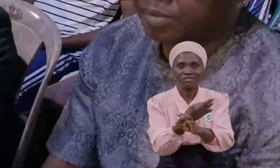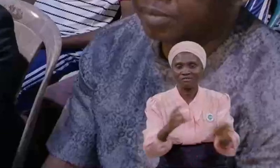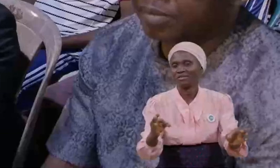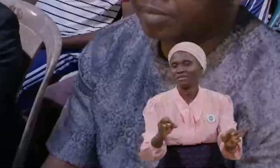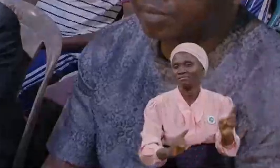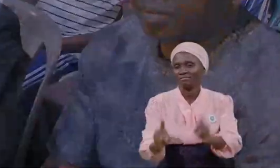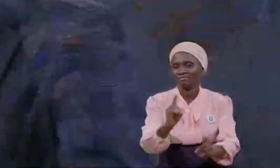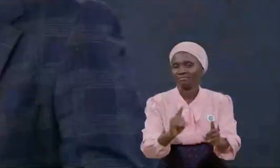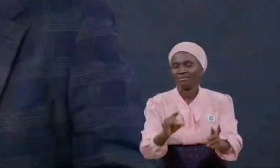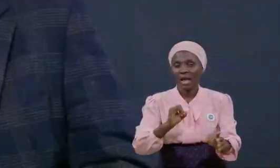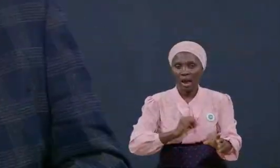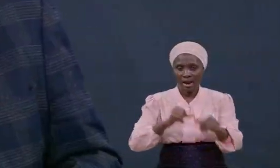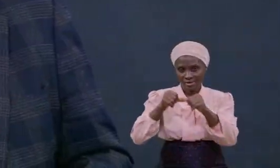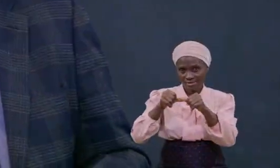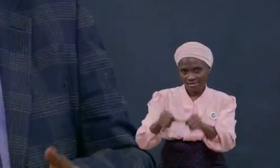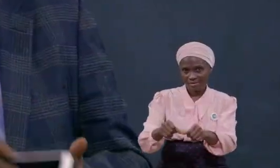Jean 8,